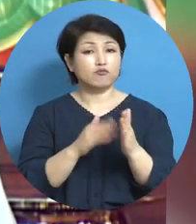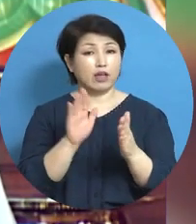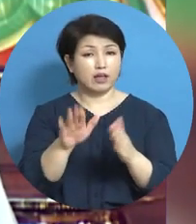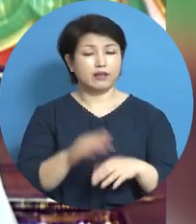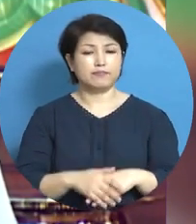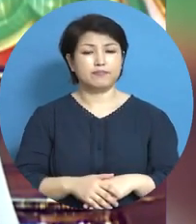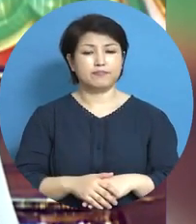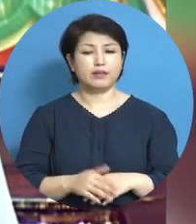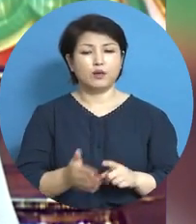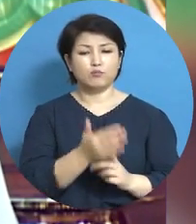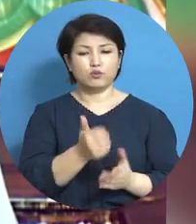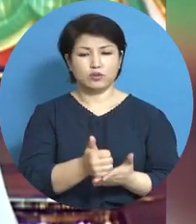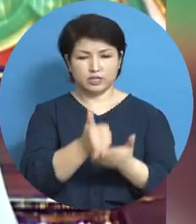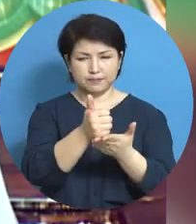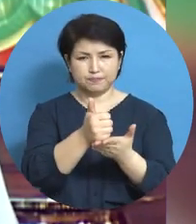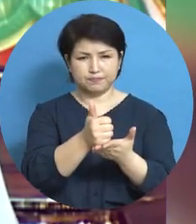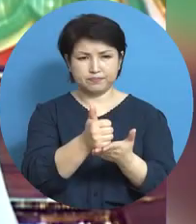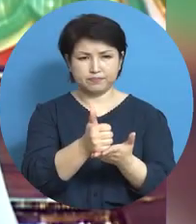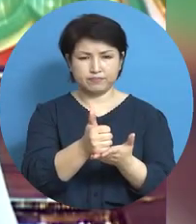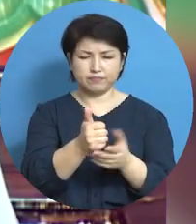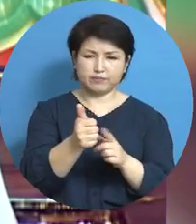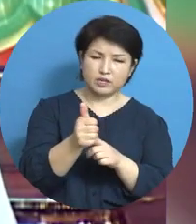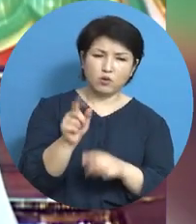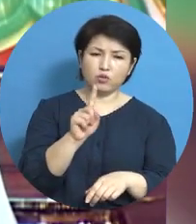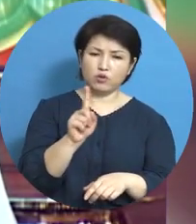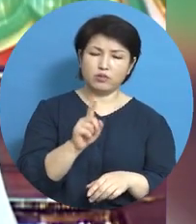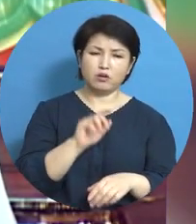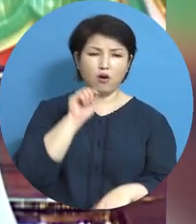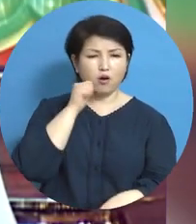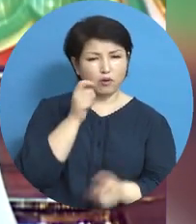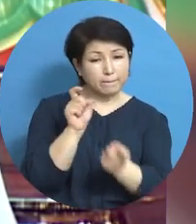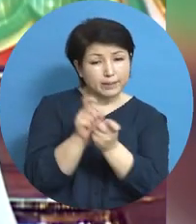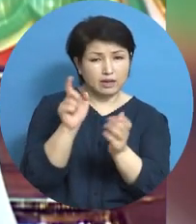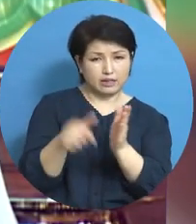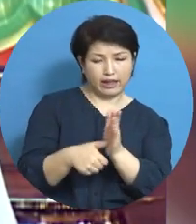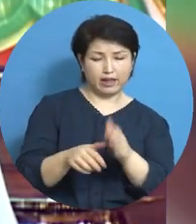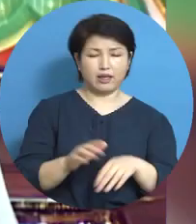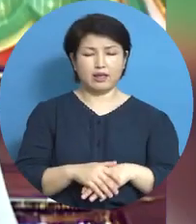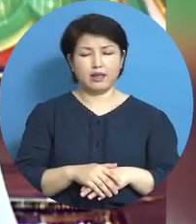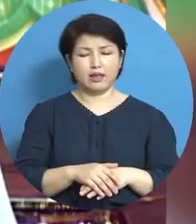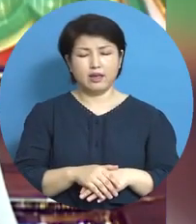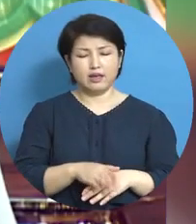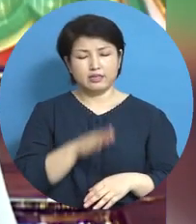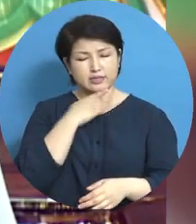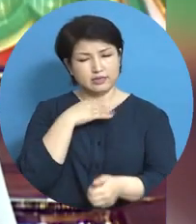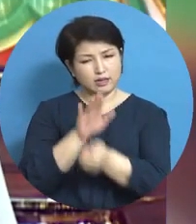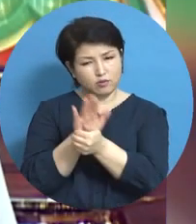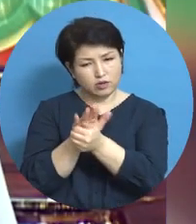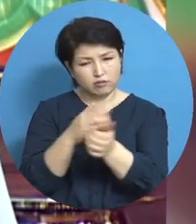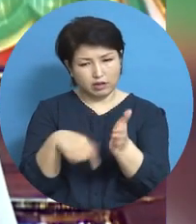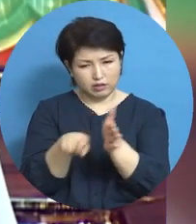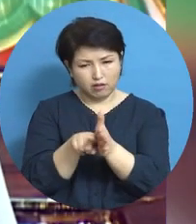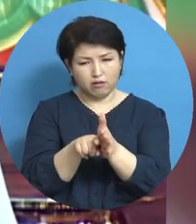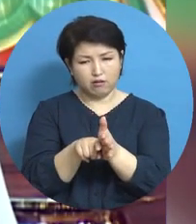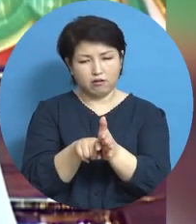부처님이 어려운 시기마다 이 교단을 위해서 많은 역할을